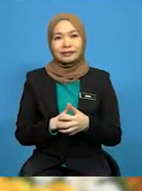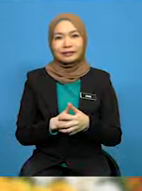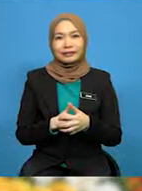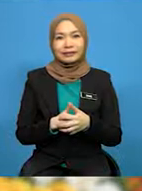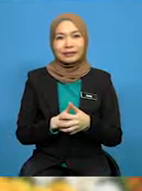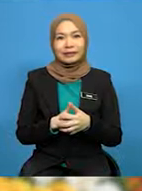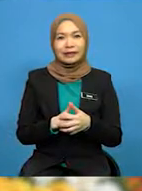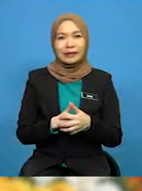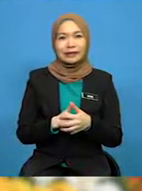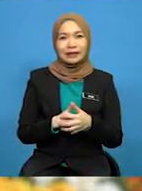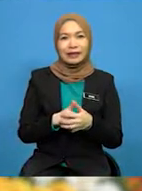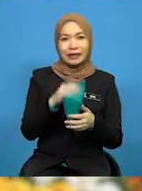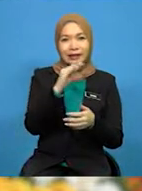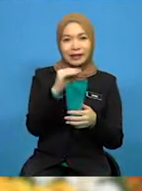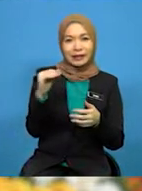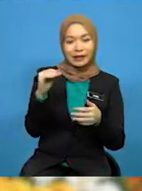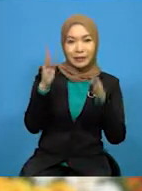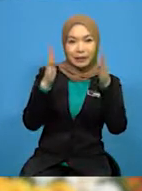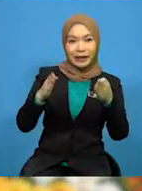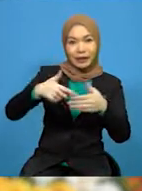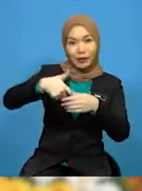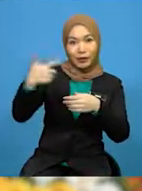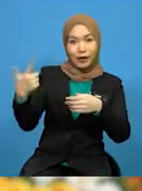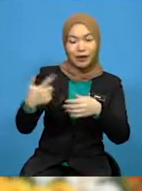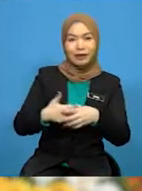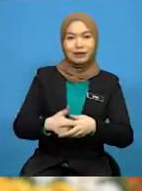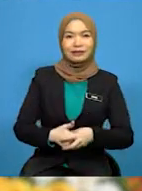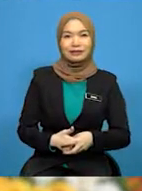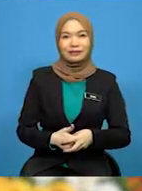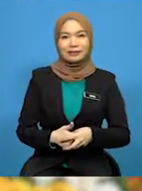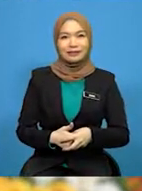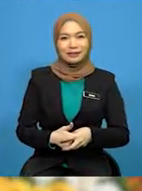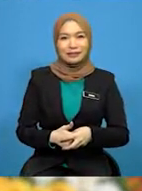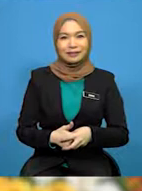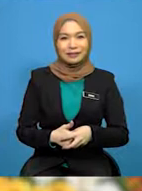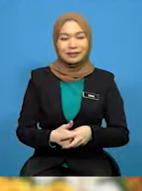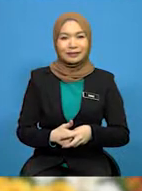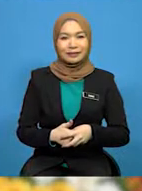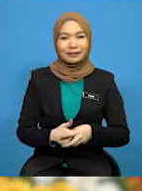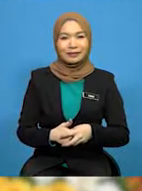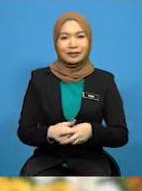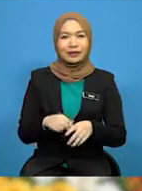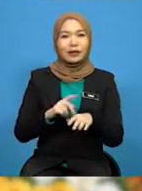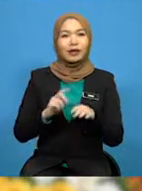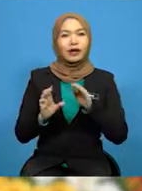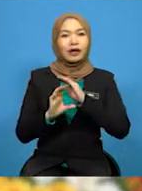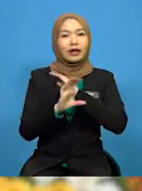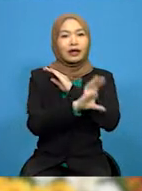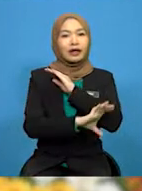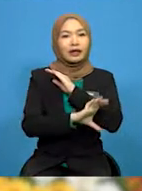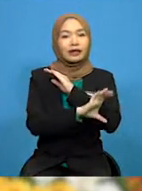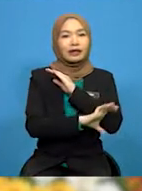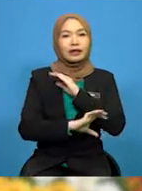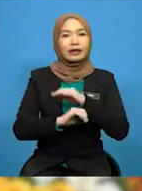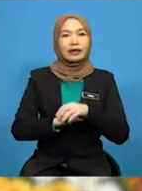adalah sektor luar, iaitu yang melibatkan aktiviti perdagangan yang melepasi sempadan sesebuah negara ataupun kita boleh kata aktiviti